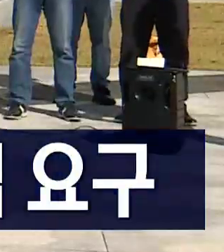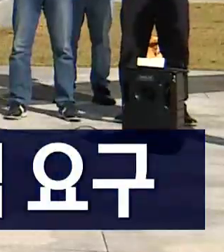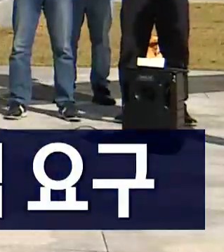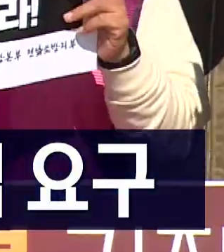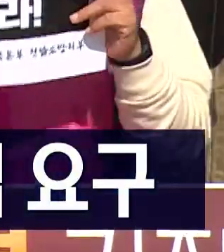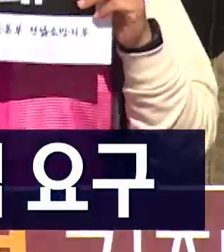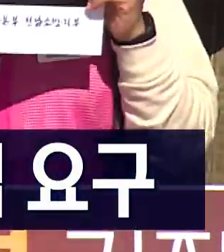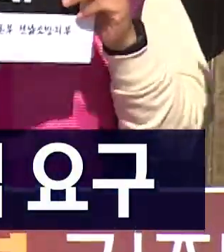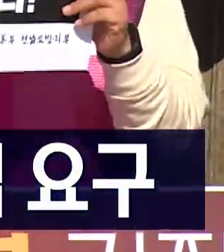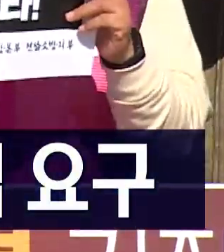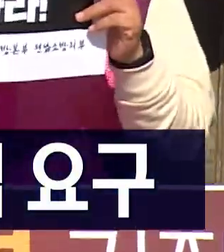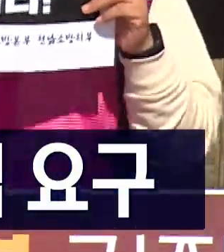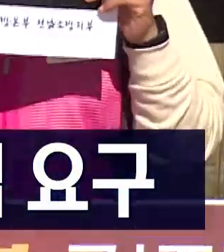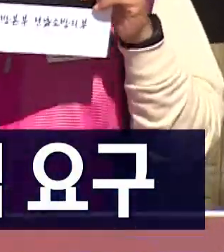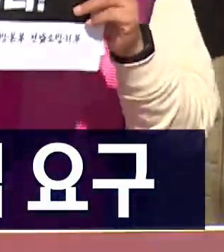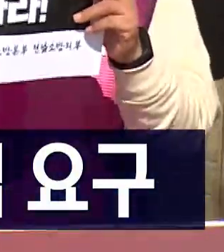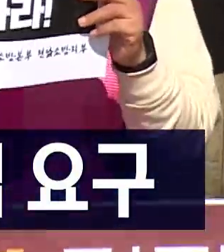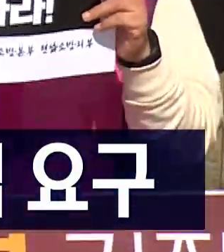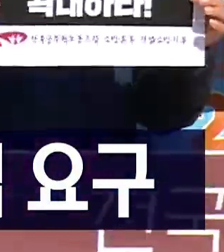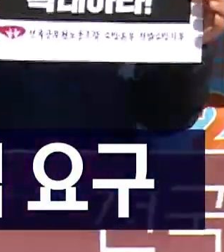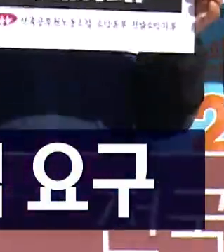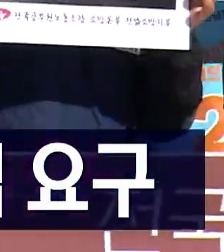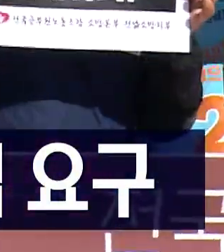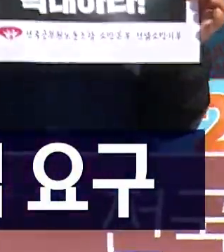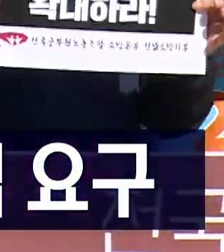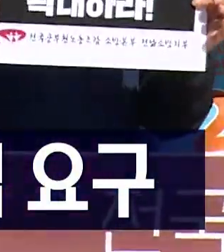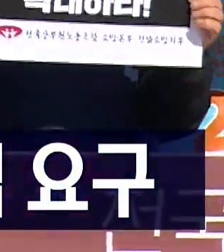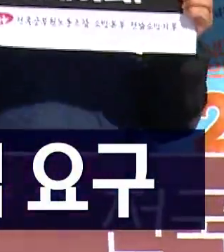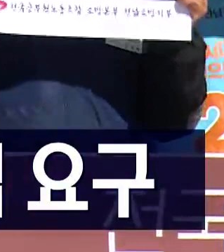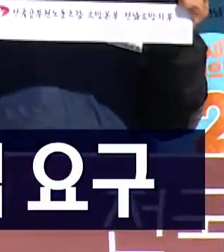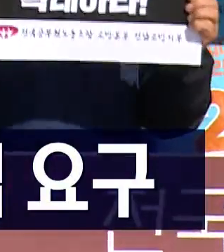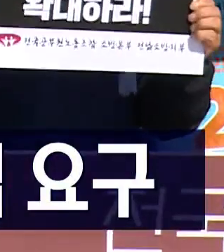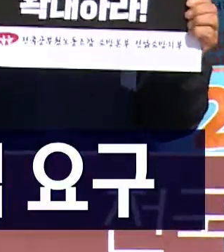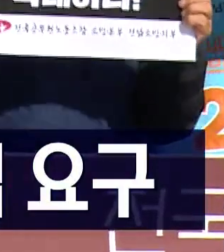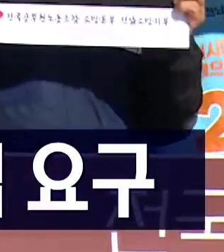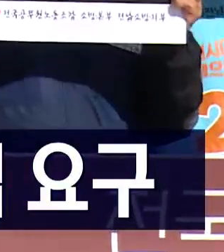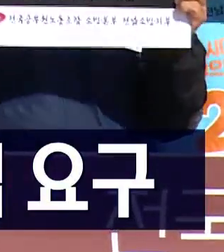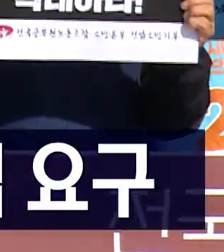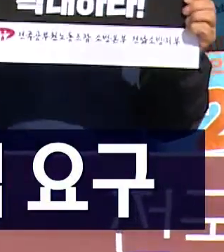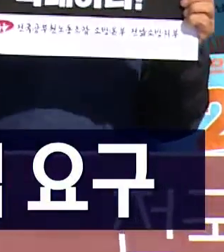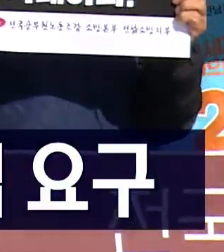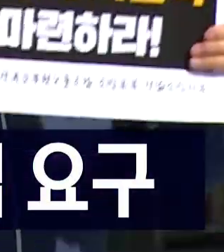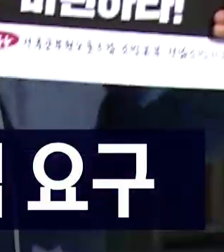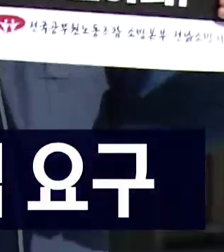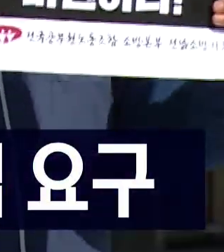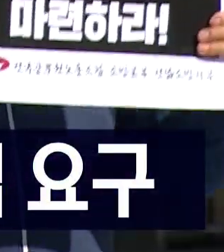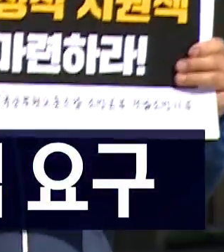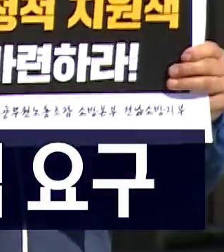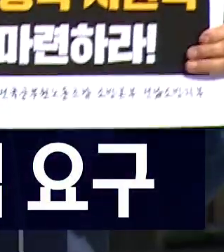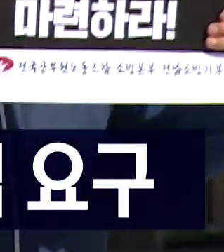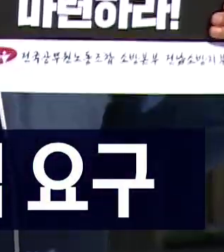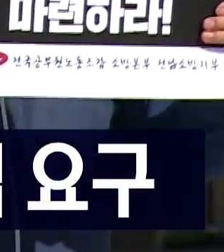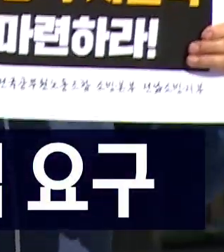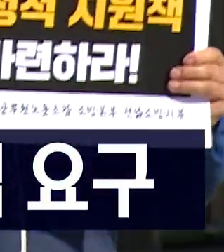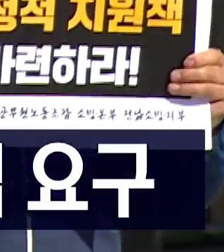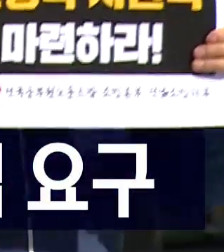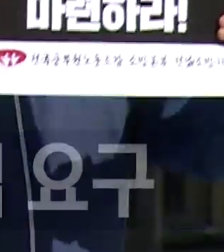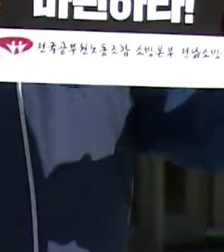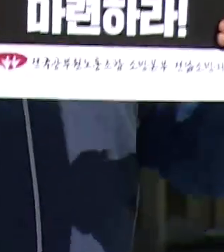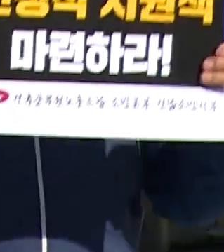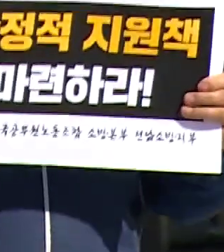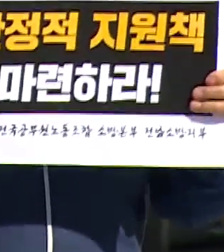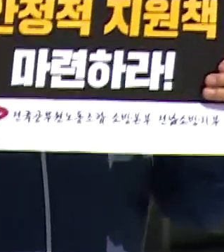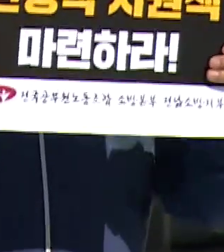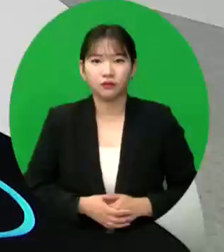소방 공무원들이 국가직으로 전환된 지 3년이 넘었습니다. 하지만 인사 예산 독립이 여전히 이루어지지 않고 있다며 대책 마련을 촉구하고